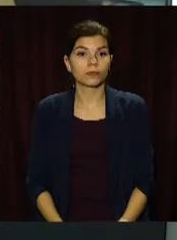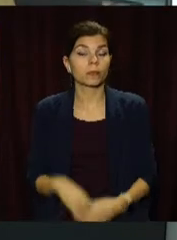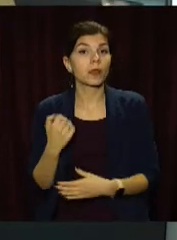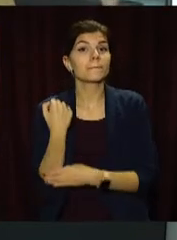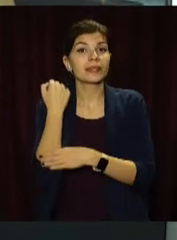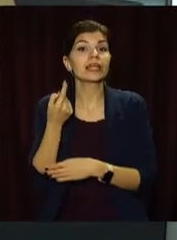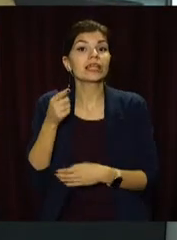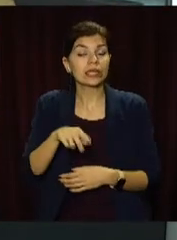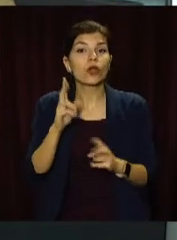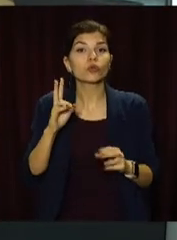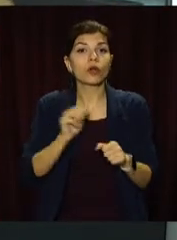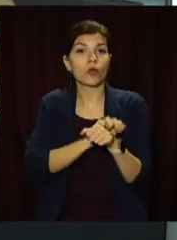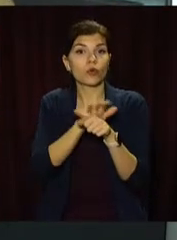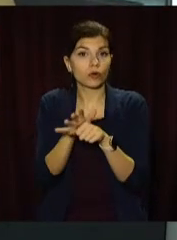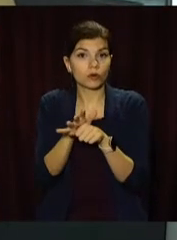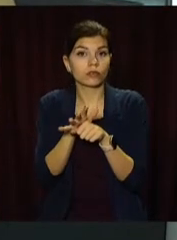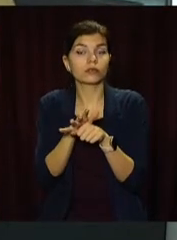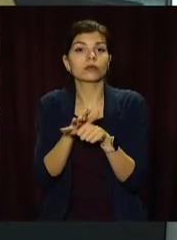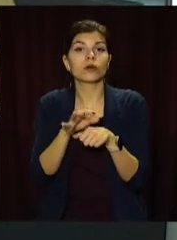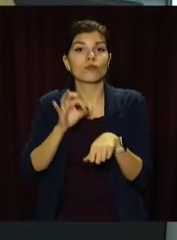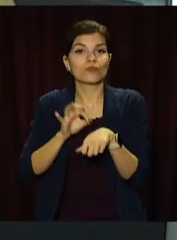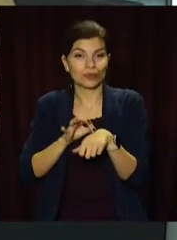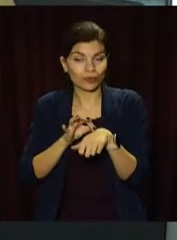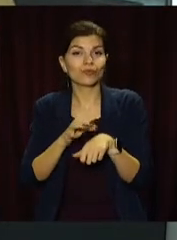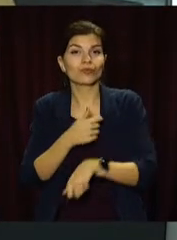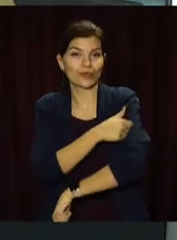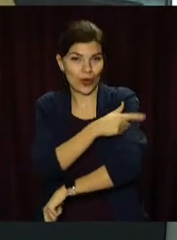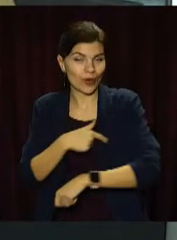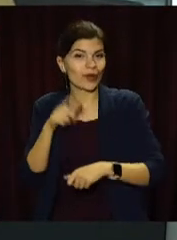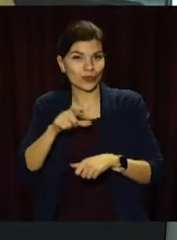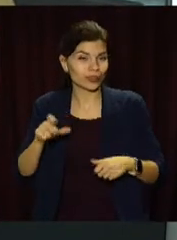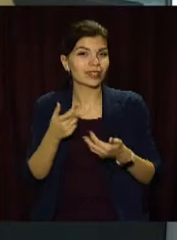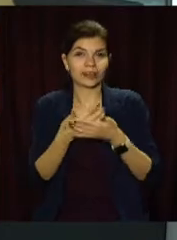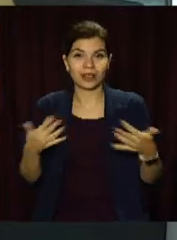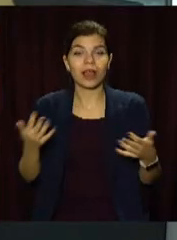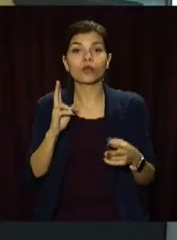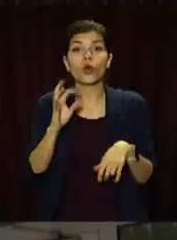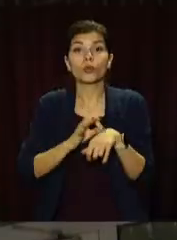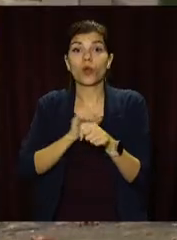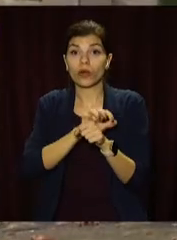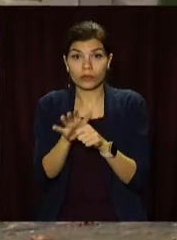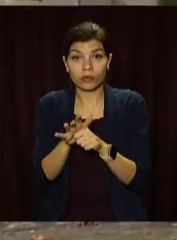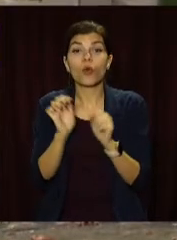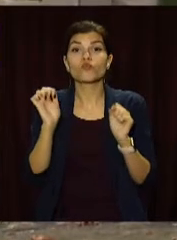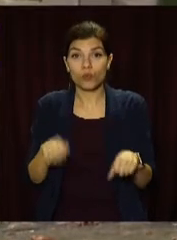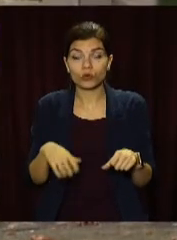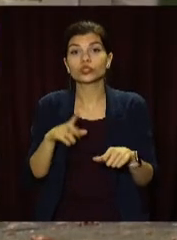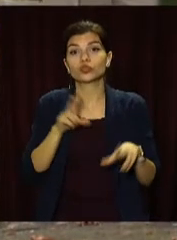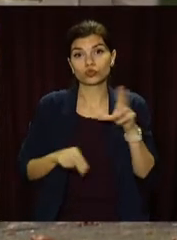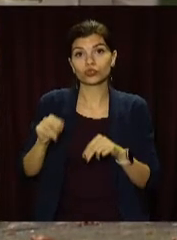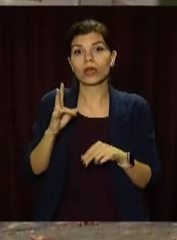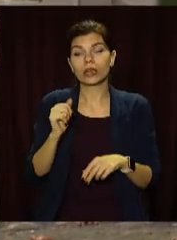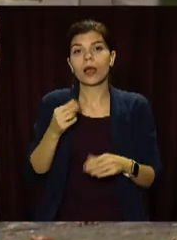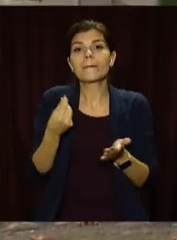Підтримка тих, хто на ковідній передовій. Працівники госпітальних баз Дніпропетровщини, які захворіли на коронавірус, можуть розраховувати